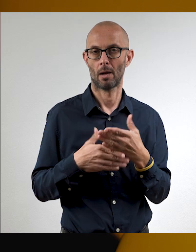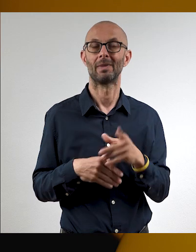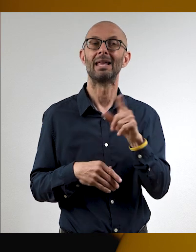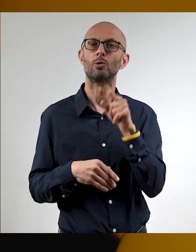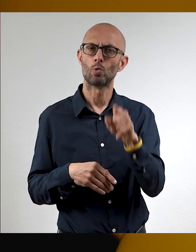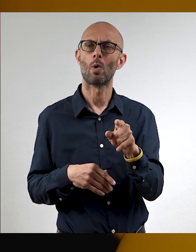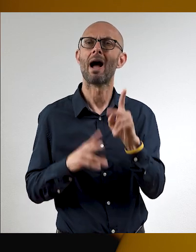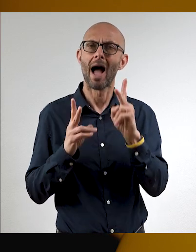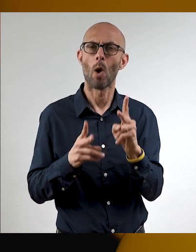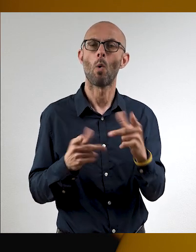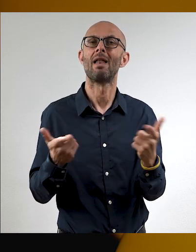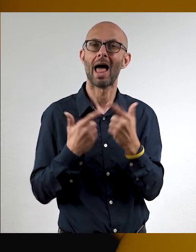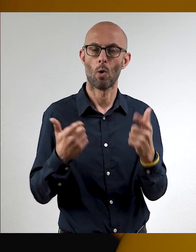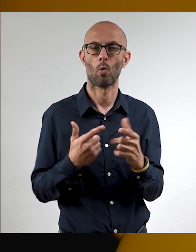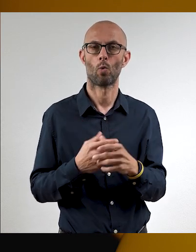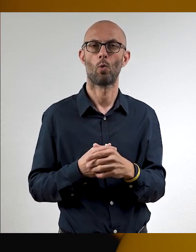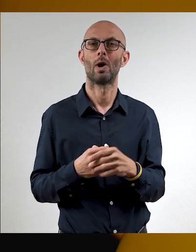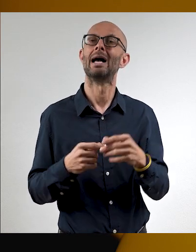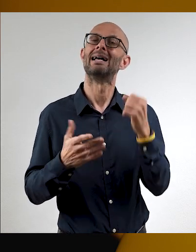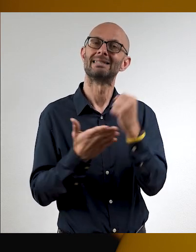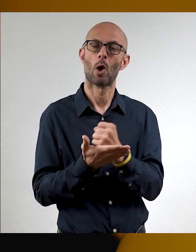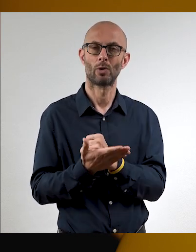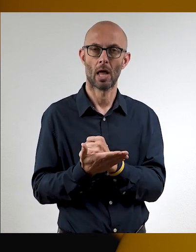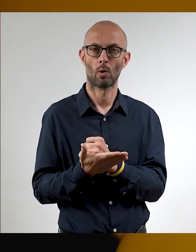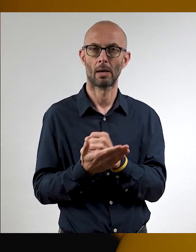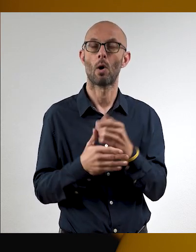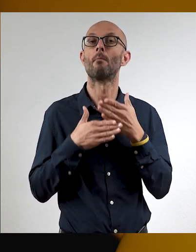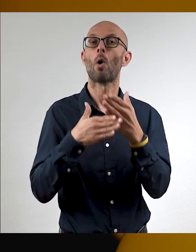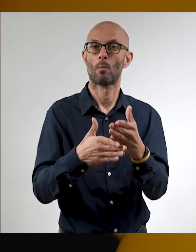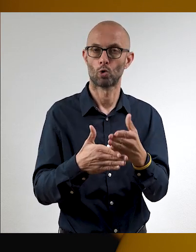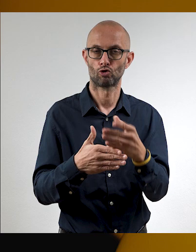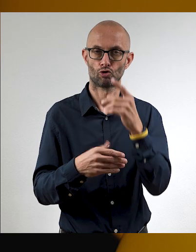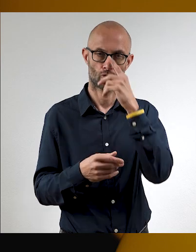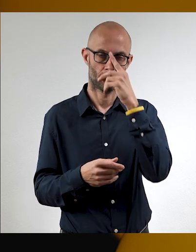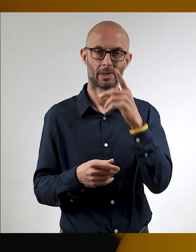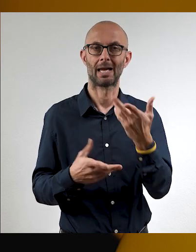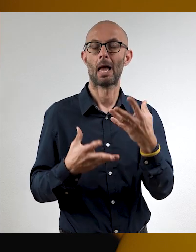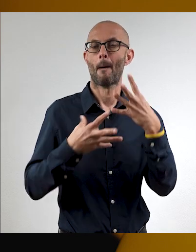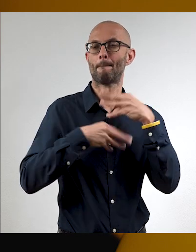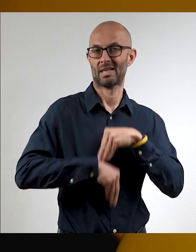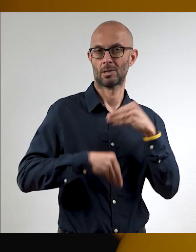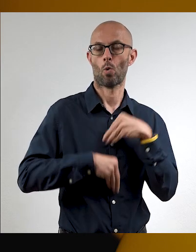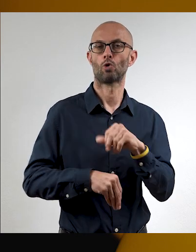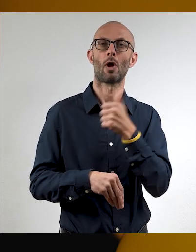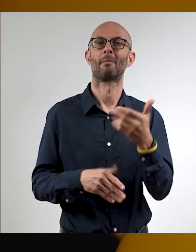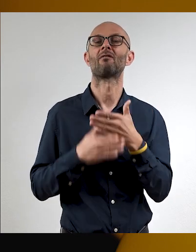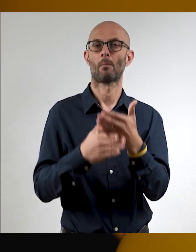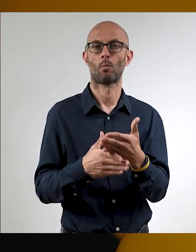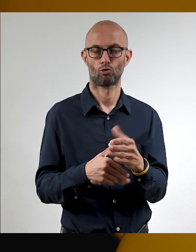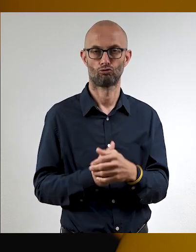In torej, kako lahko zagotavljamo pomoč s psihološko prvo